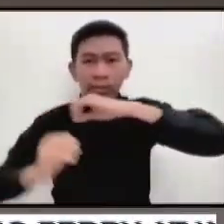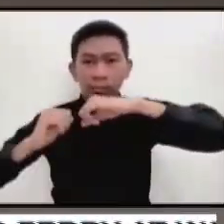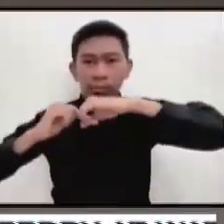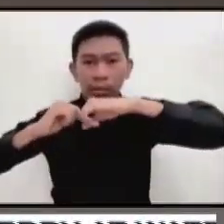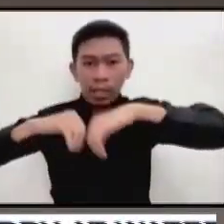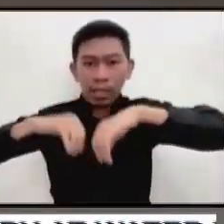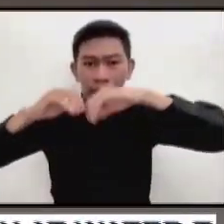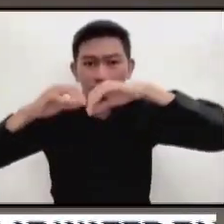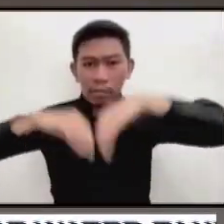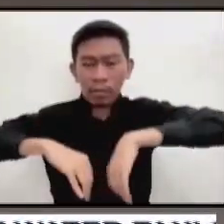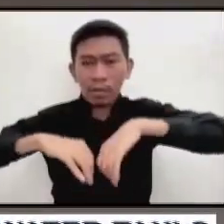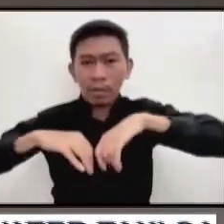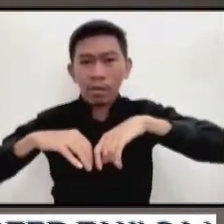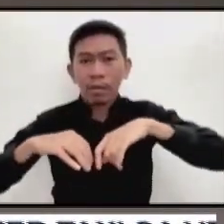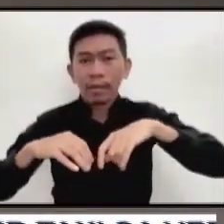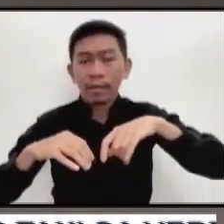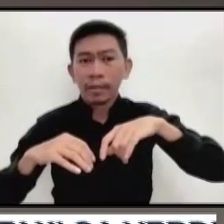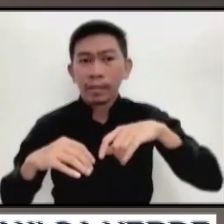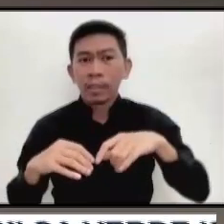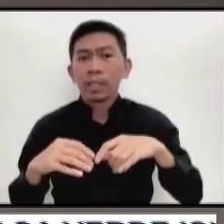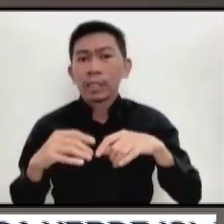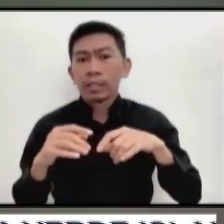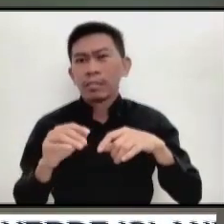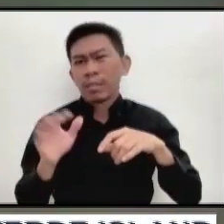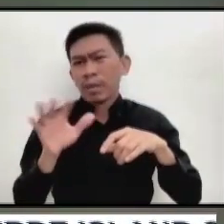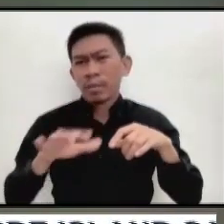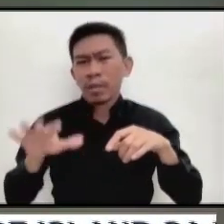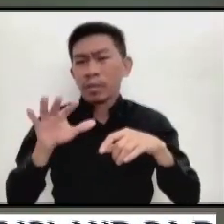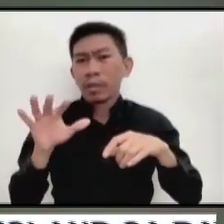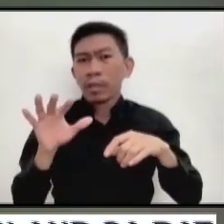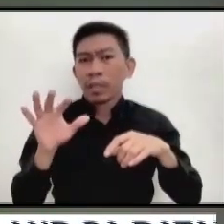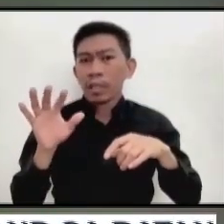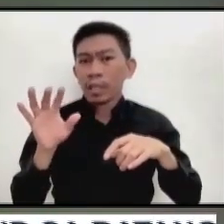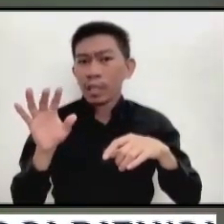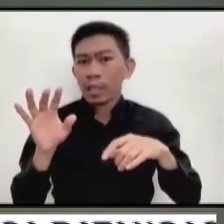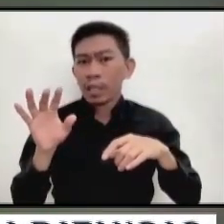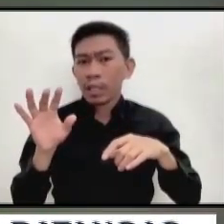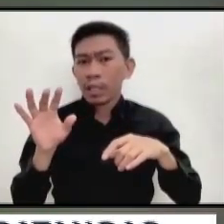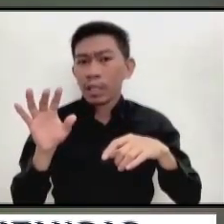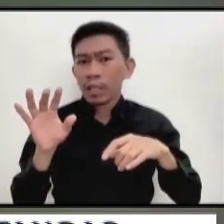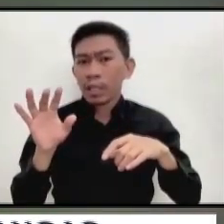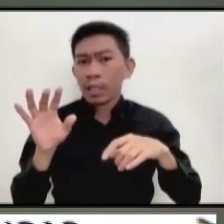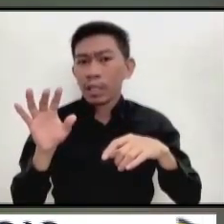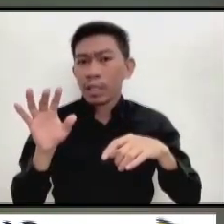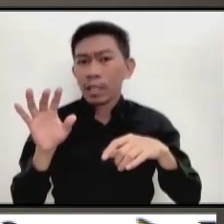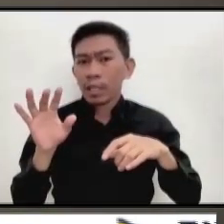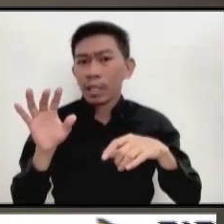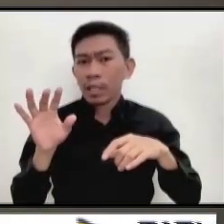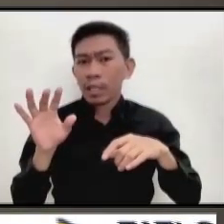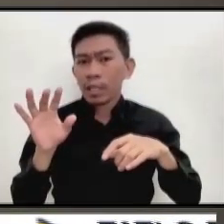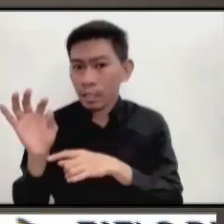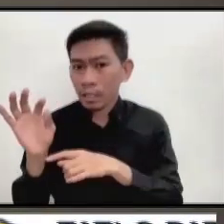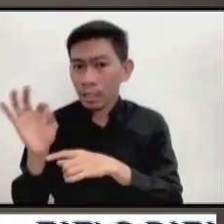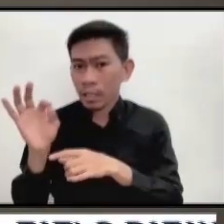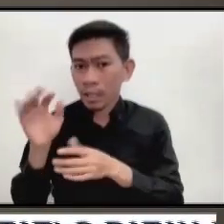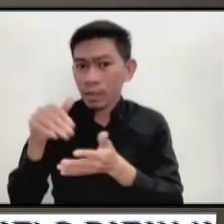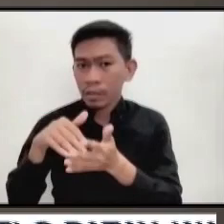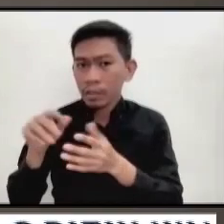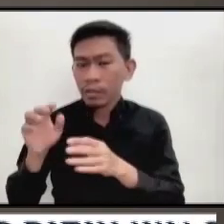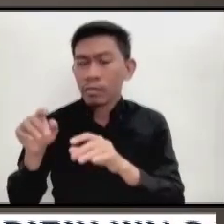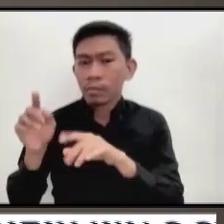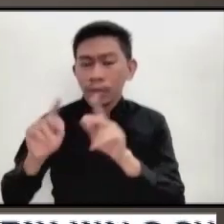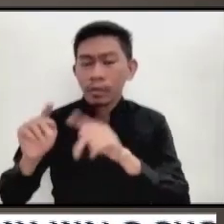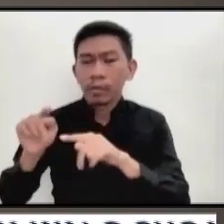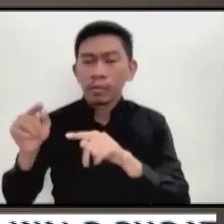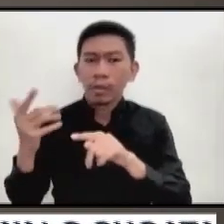Generoso, isolating about 8 to 9 barangays of the southern part of Governor Generoso, include 3 barangays of